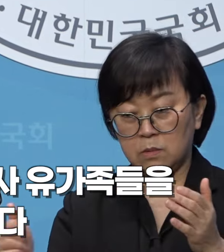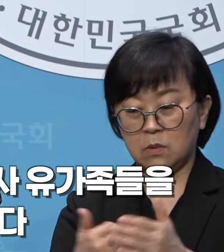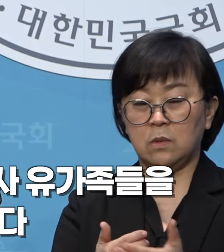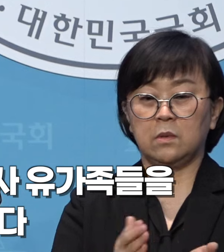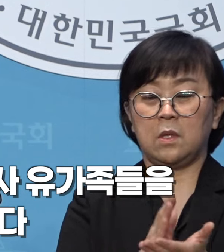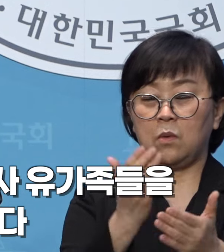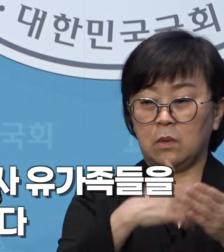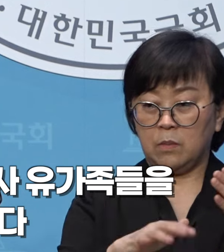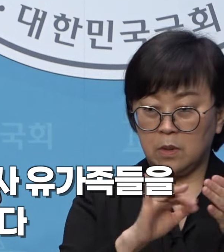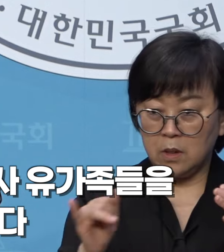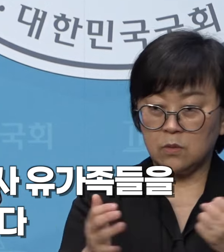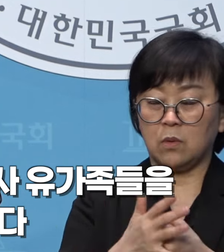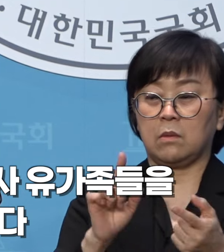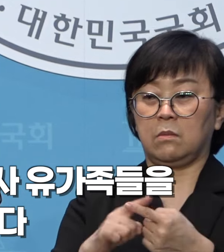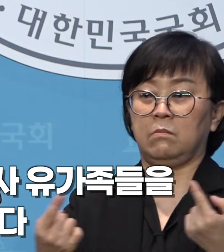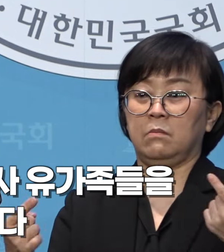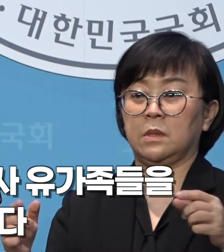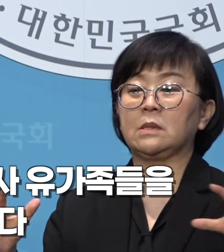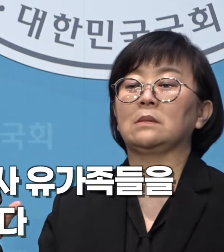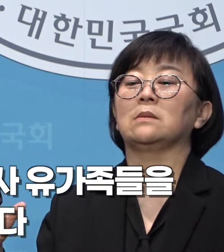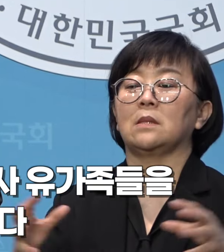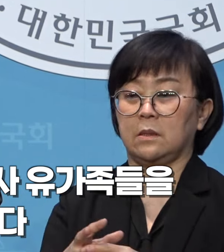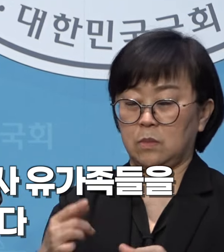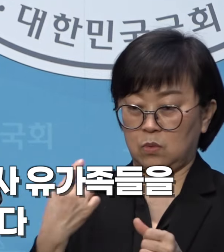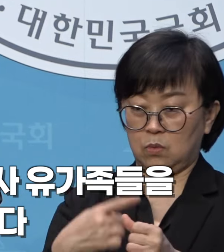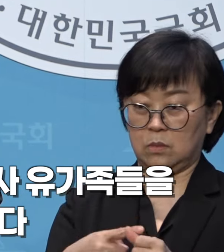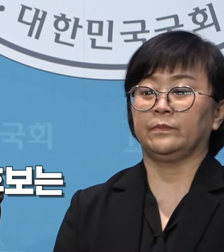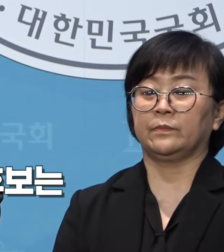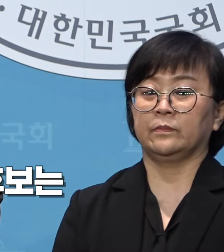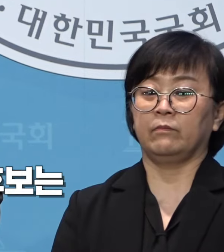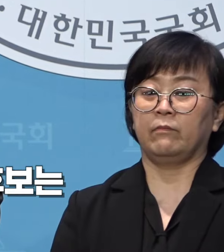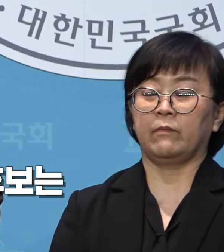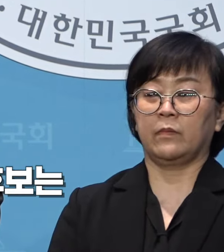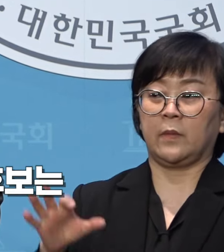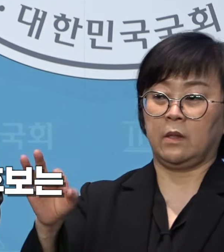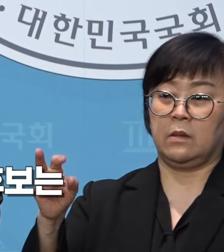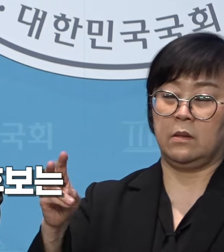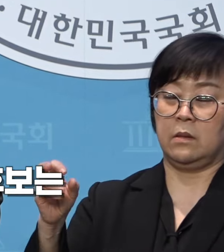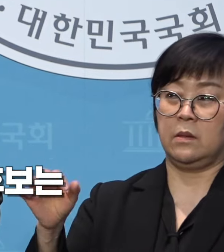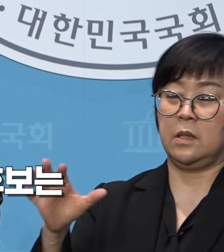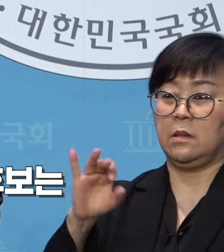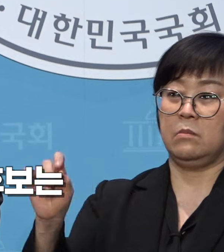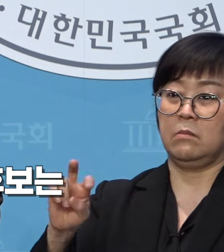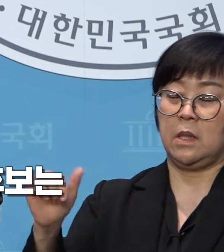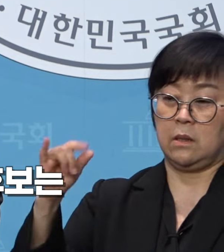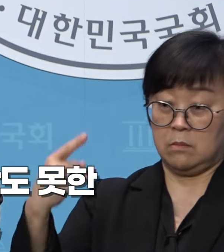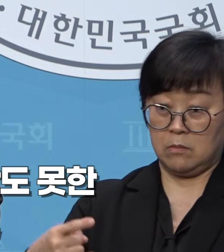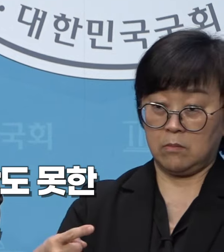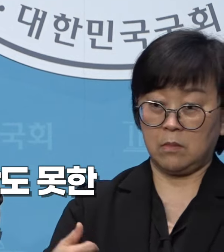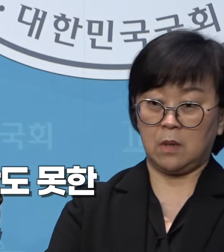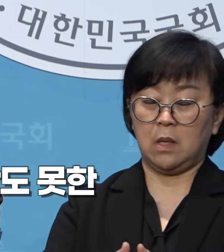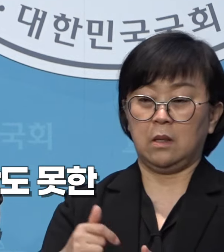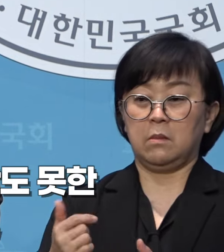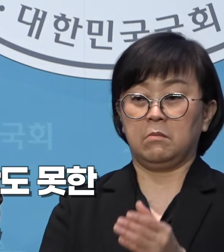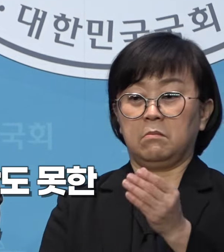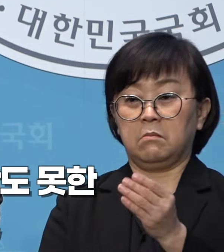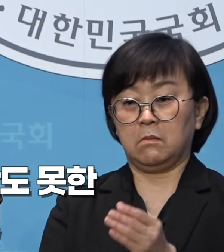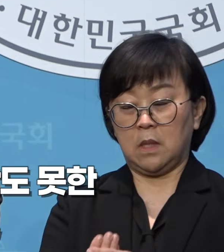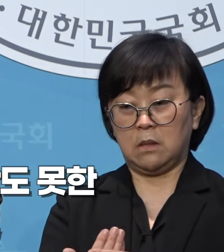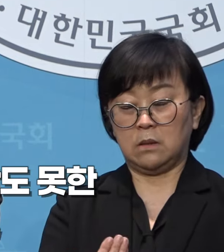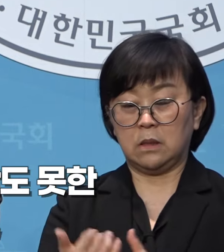참사 유가족들을 한꺼번에 욕보였습니다. 영천시 청도군 이만희 후보는 참사에 대해